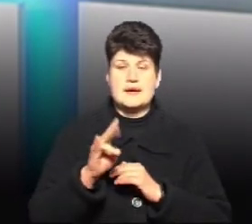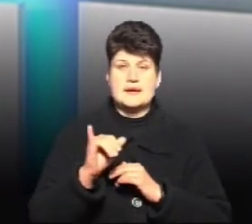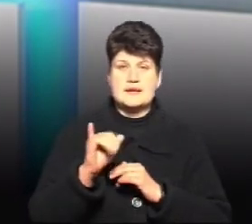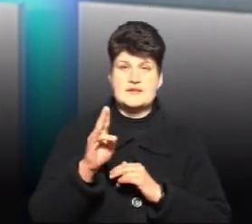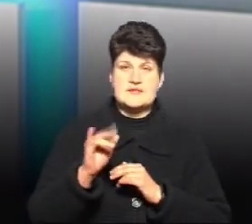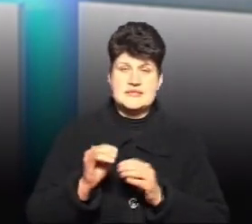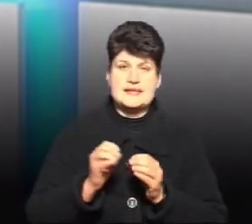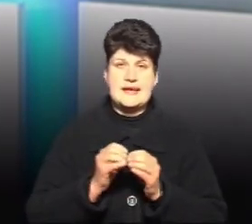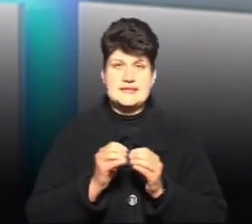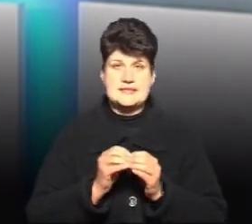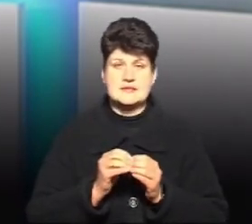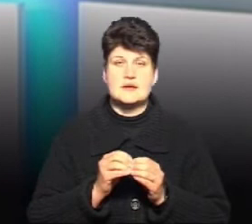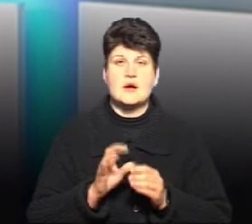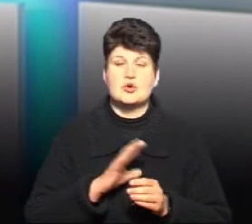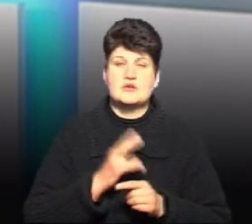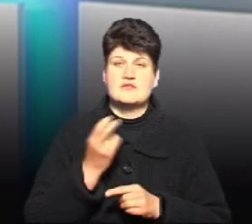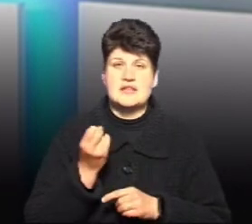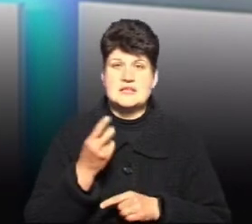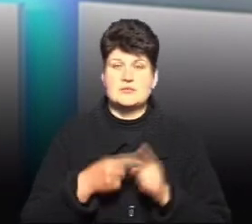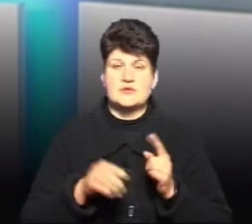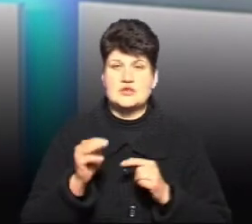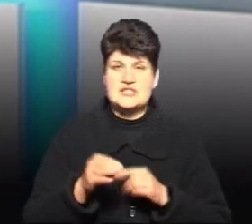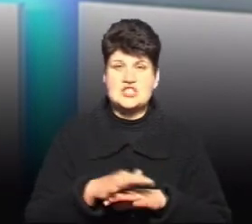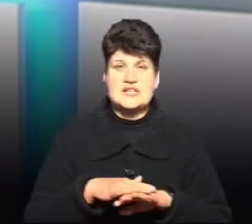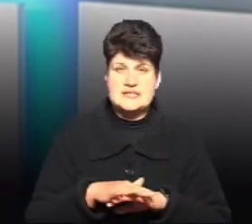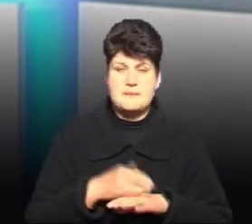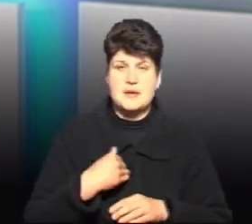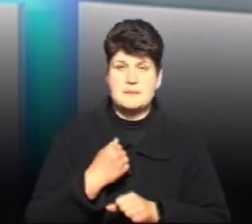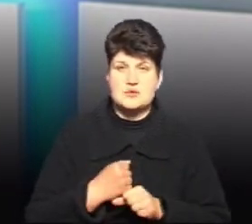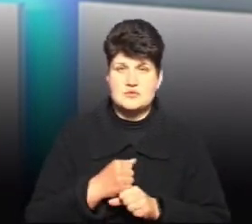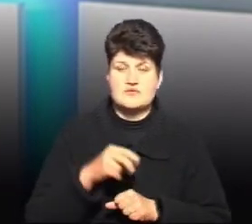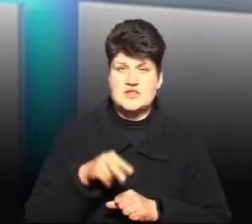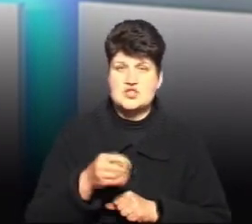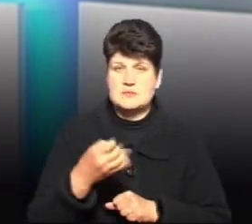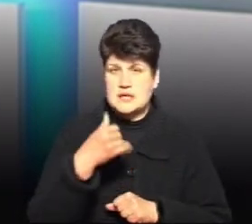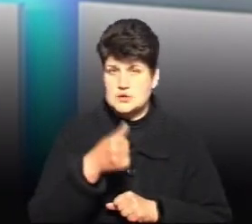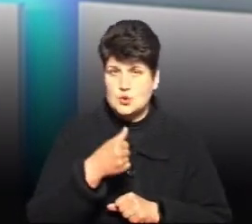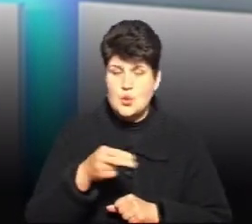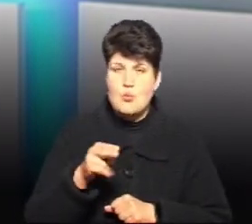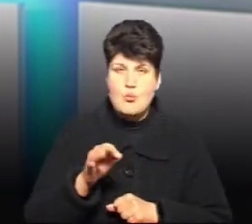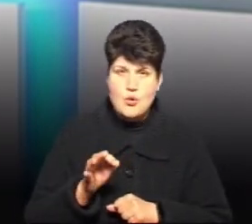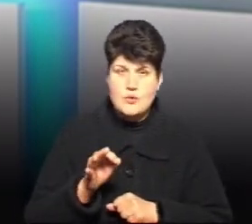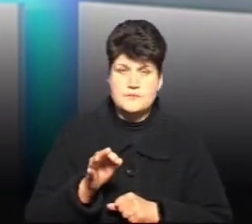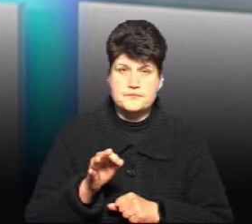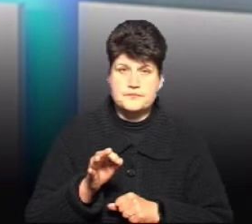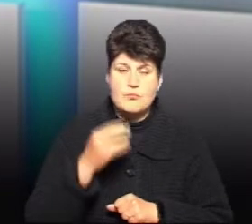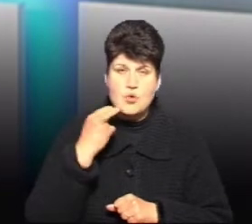12,5 тисяч населення. Ми працюємо з 2015 року по якраз покращенню